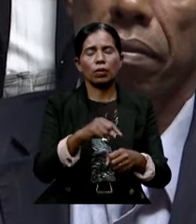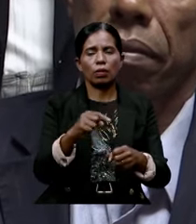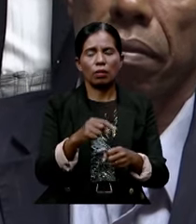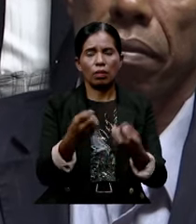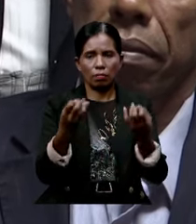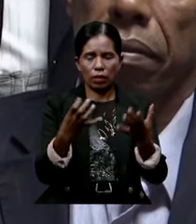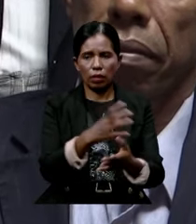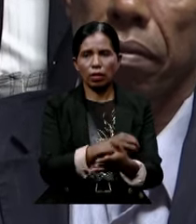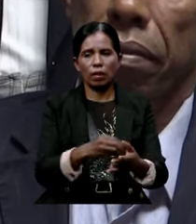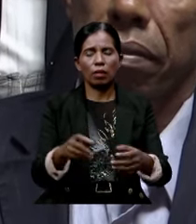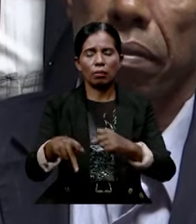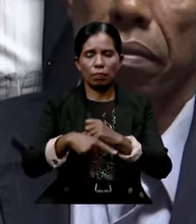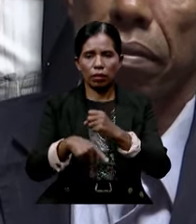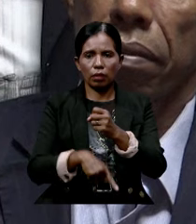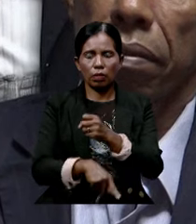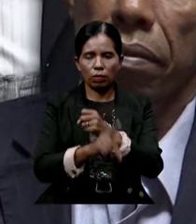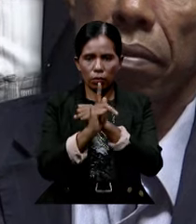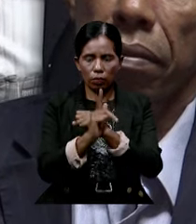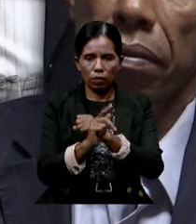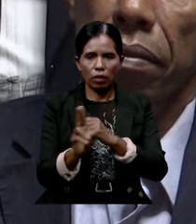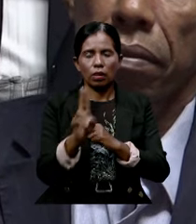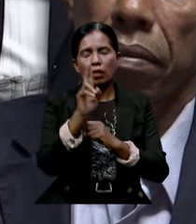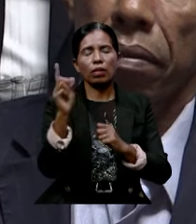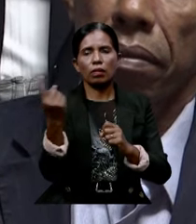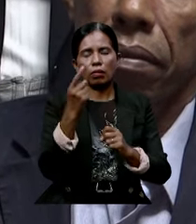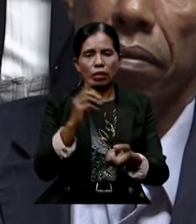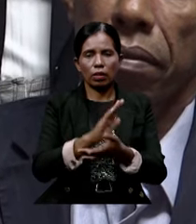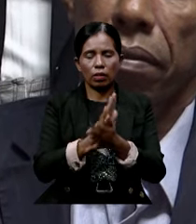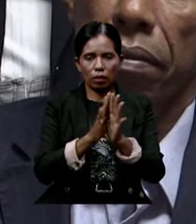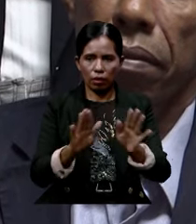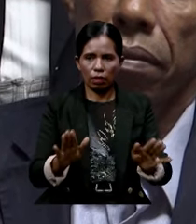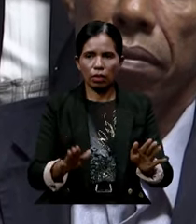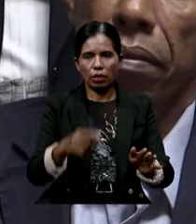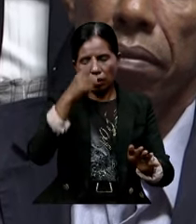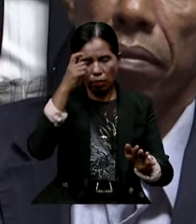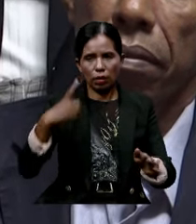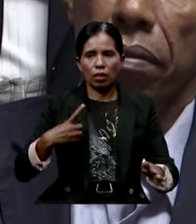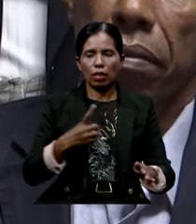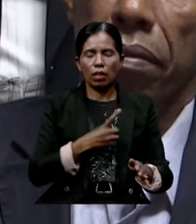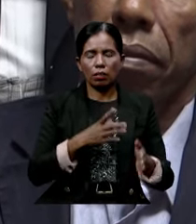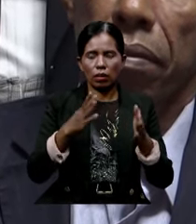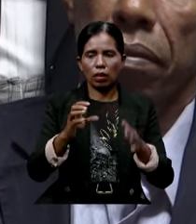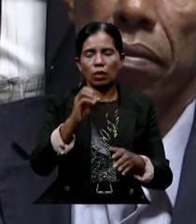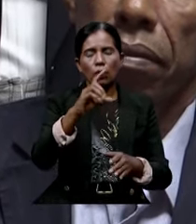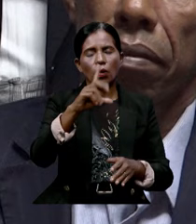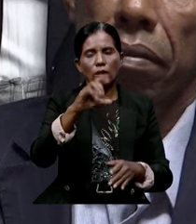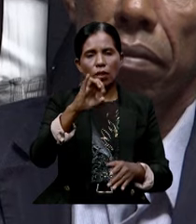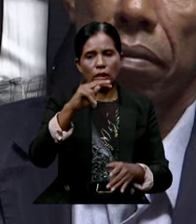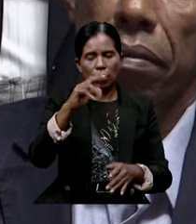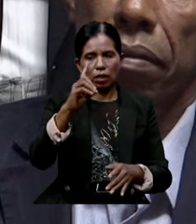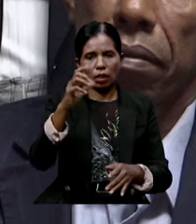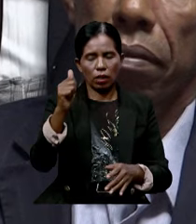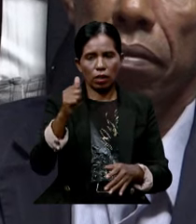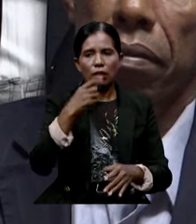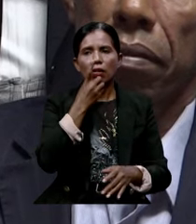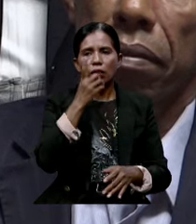iha kuntu minia unidari nafatin. Tambah dia be senior deputada Olinda kala deklara ne kala